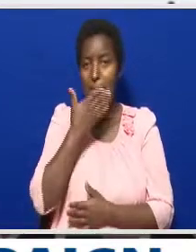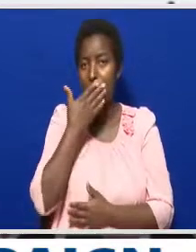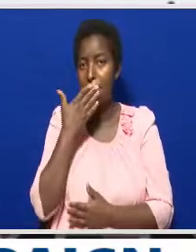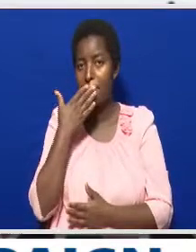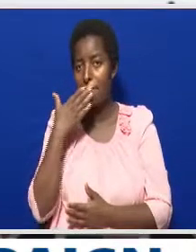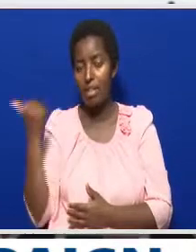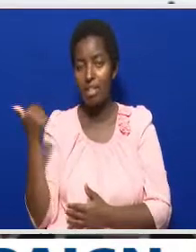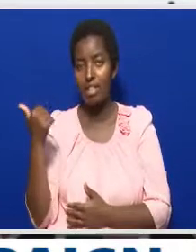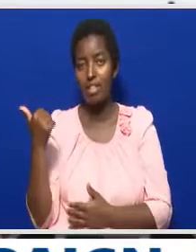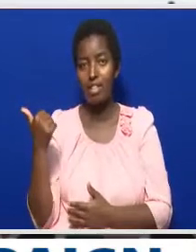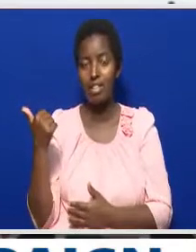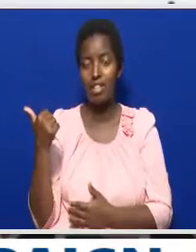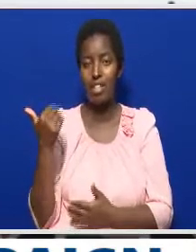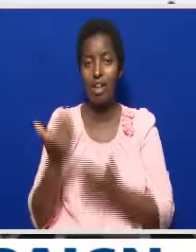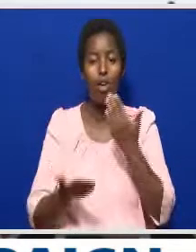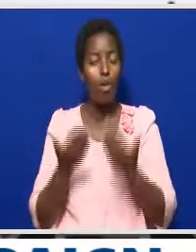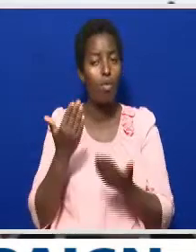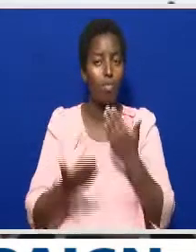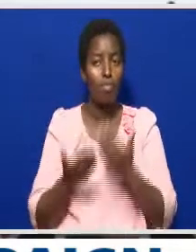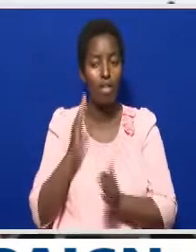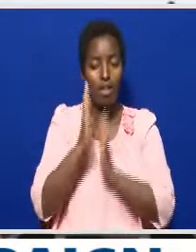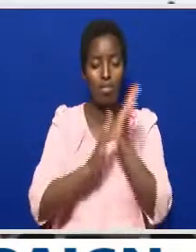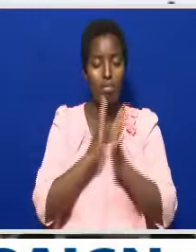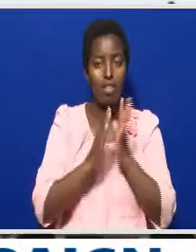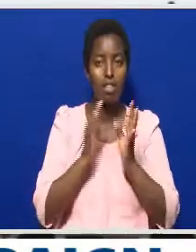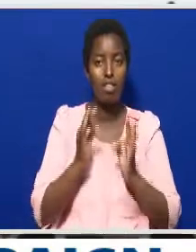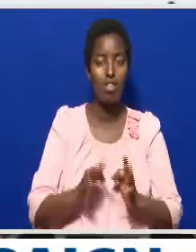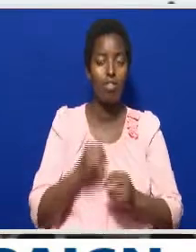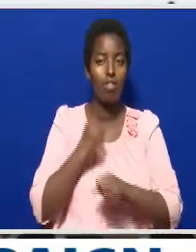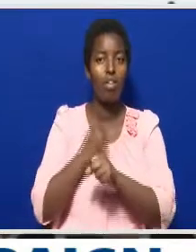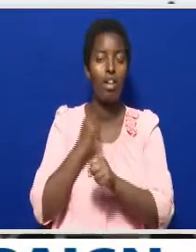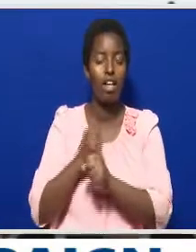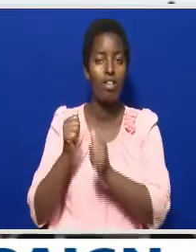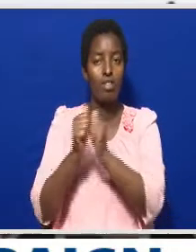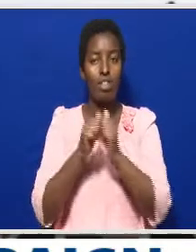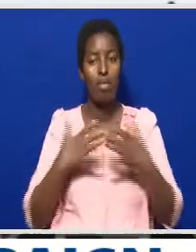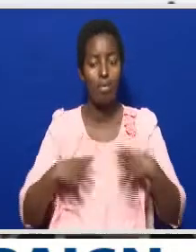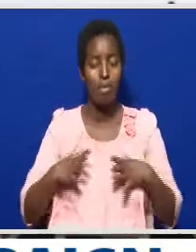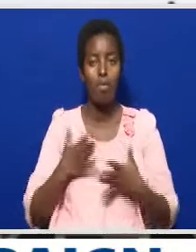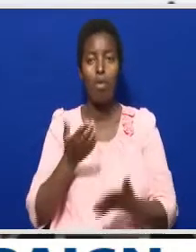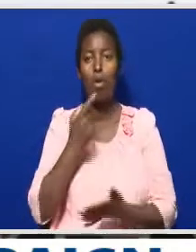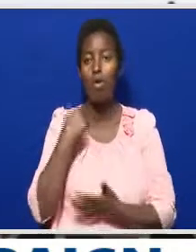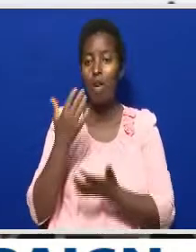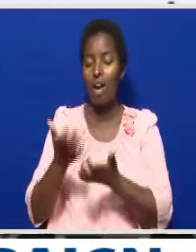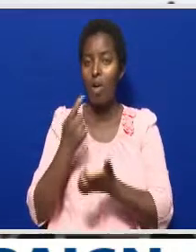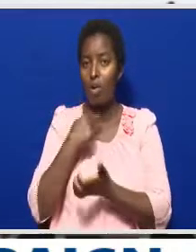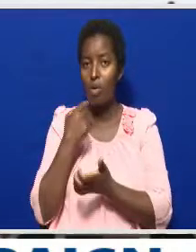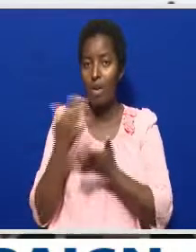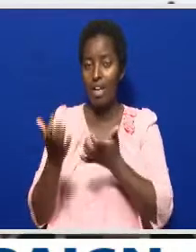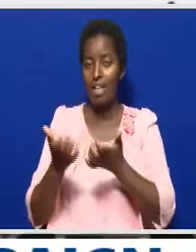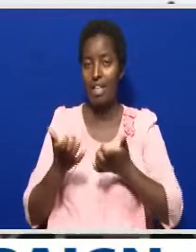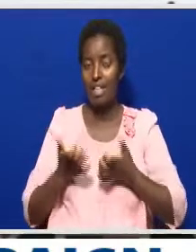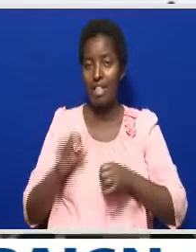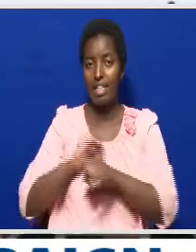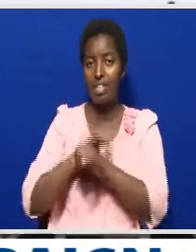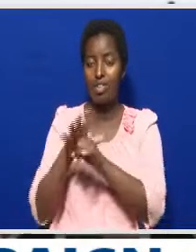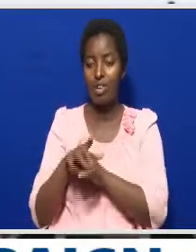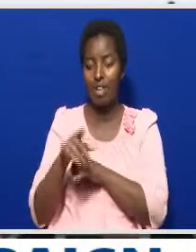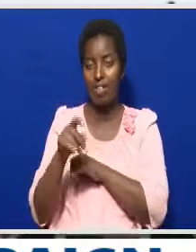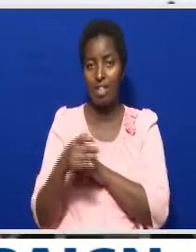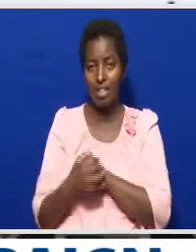kulingana na mipango ya kushughulikia wale wagonjwa ambao wanahitaji matibabu ya